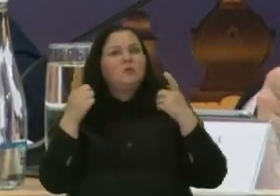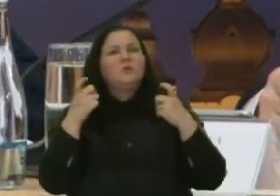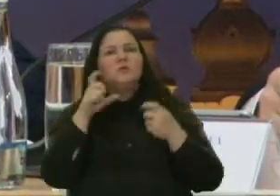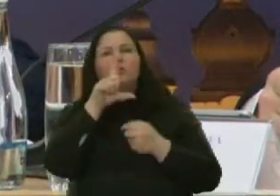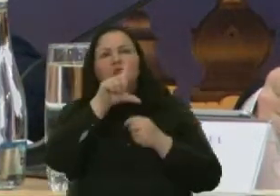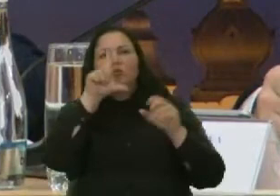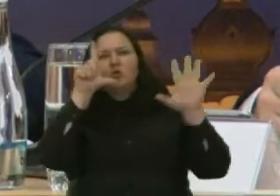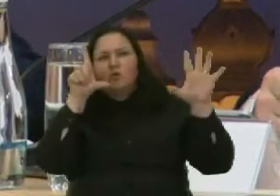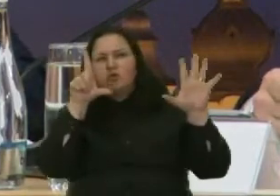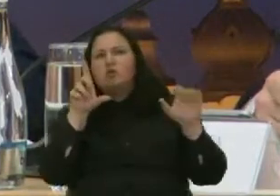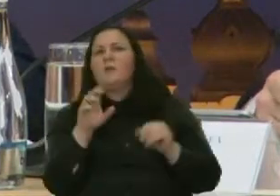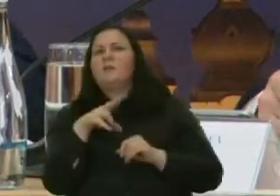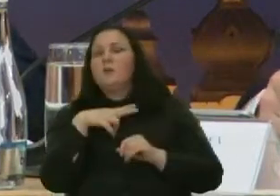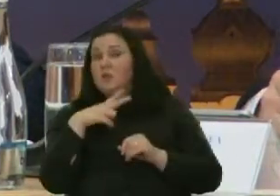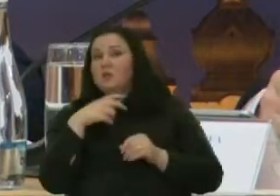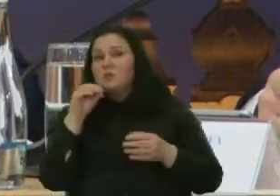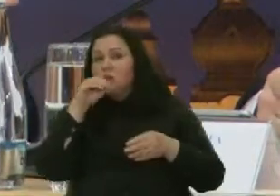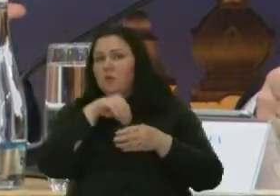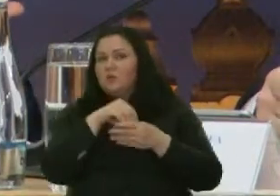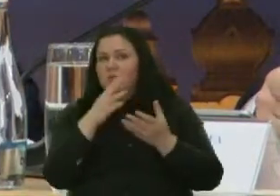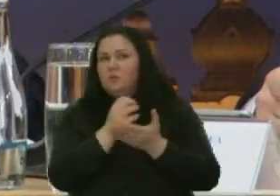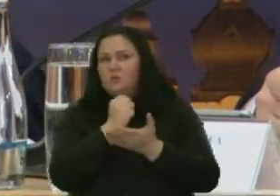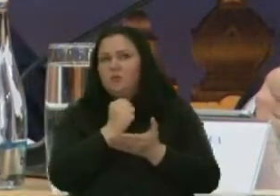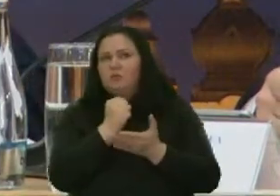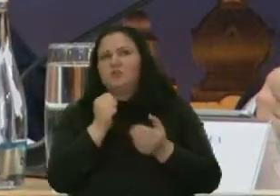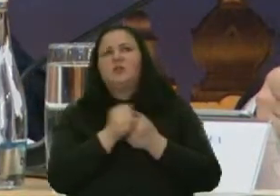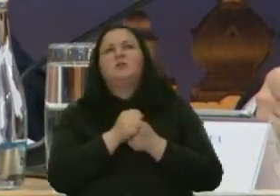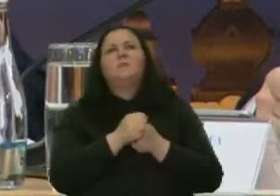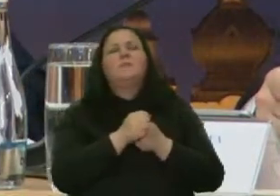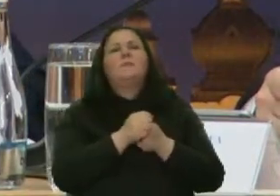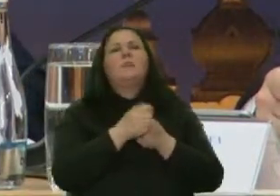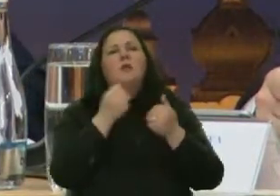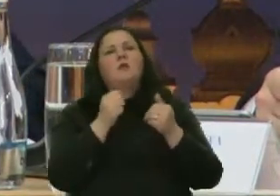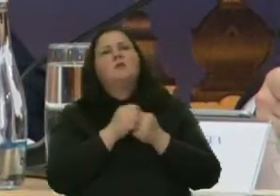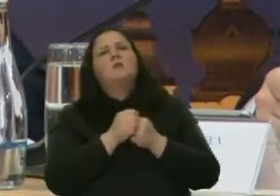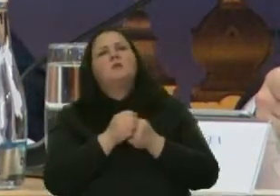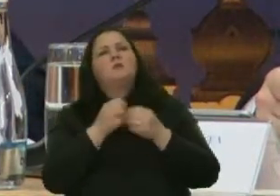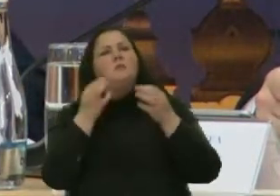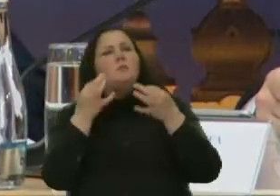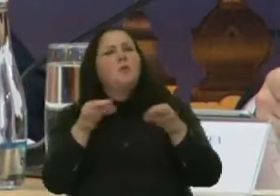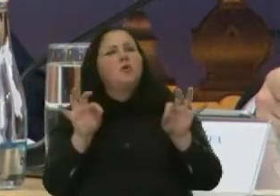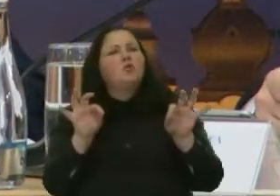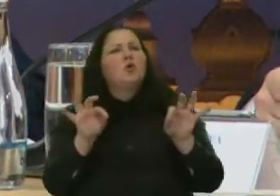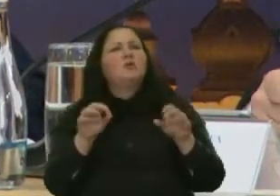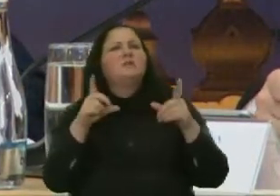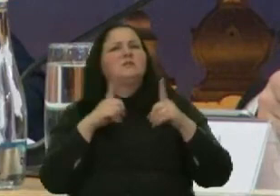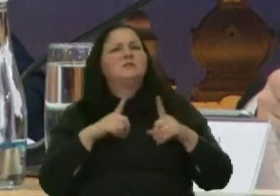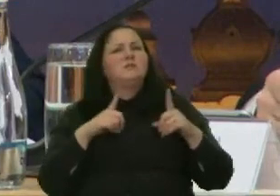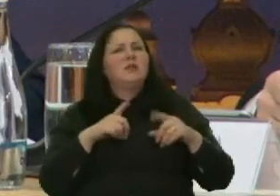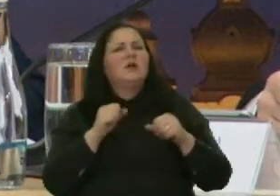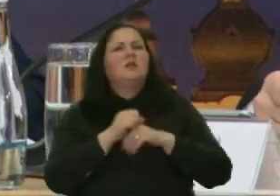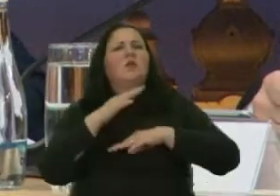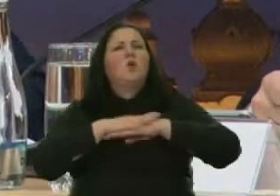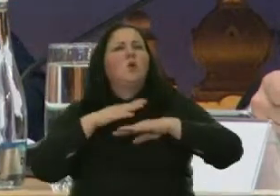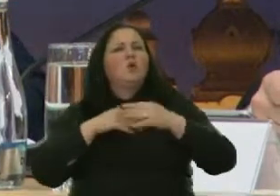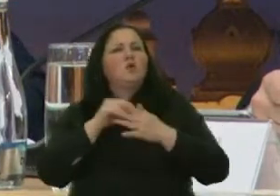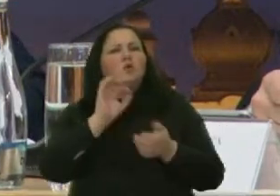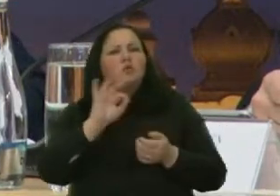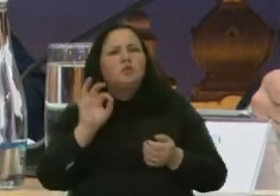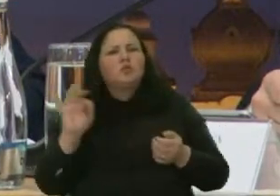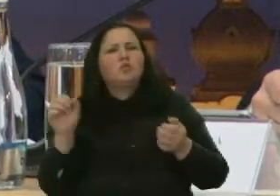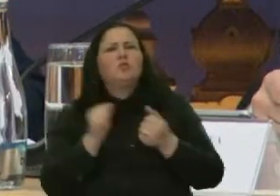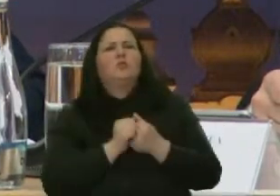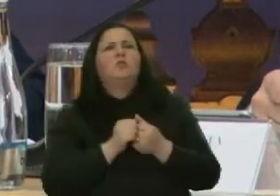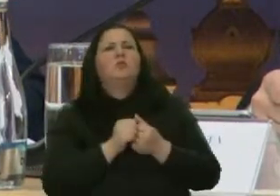27 le avem în buget chiar că într o formă mai redusă modernizarea 20 de stații de transport construire școală Bună ziua accelerarea proiectulu de